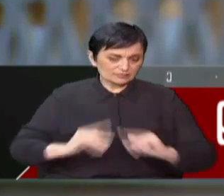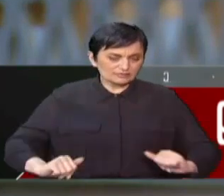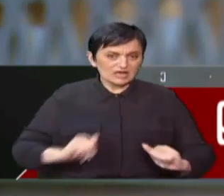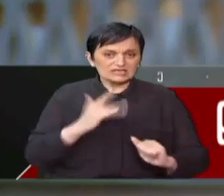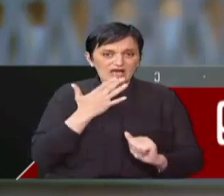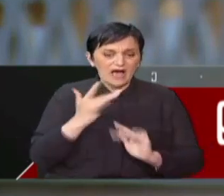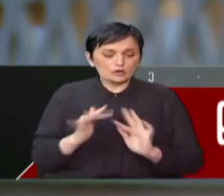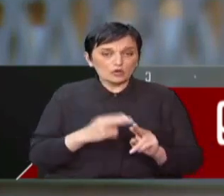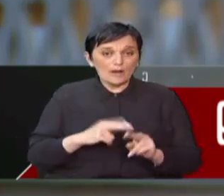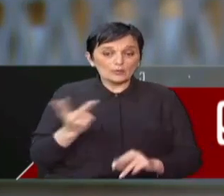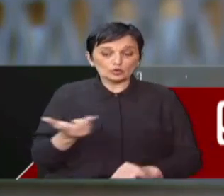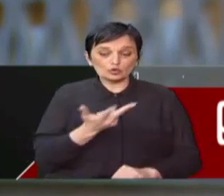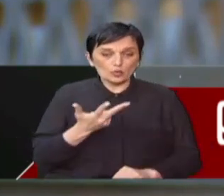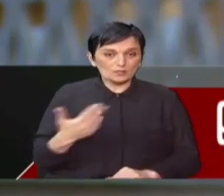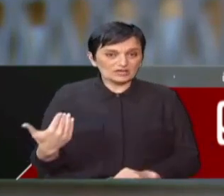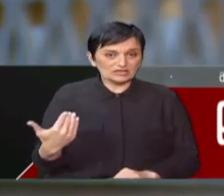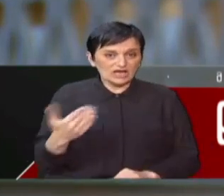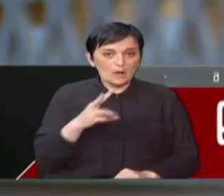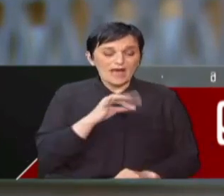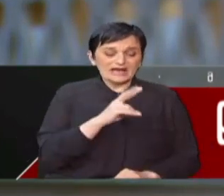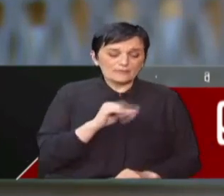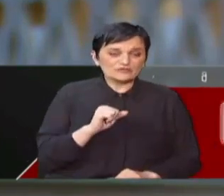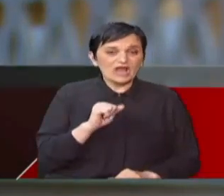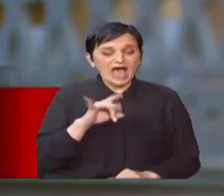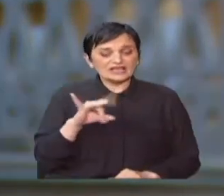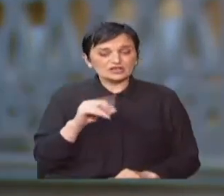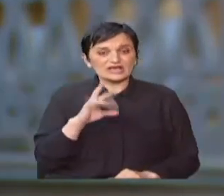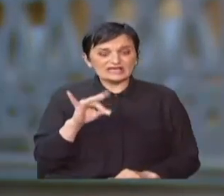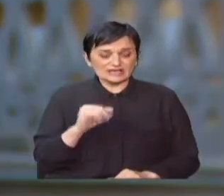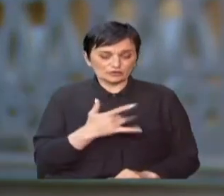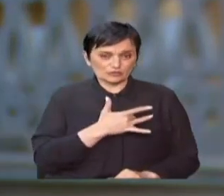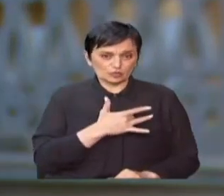ნაციონალურ მოძრაობის ამ ტროიკის მხრიდან, ხო? მერაბიშვილ, ადეშუკეზერაშვილს გულისხმობ ამ შემთხვევაში.